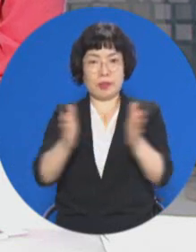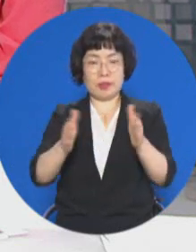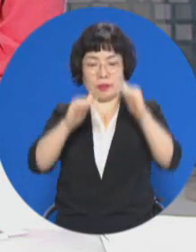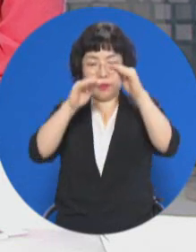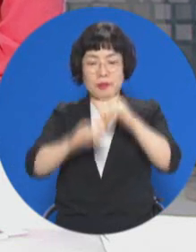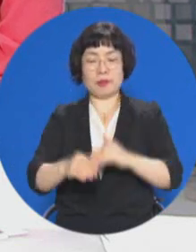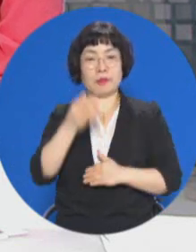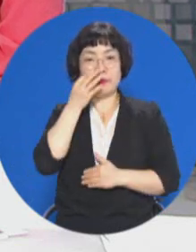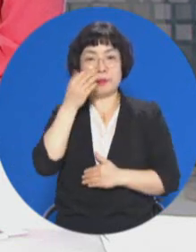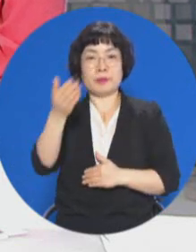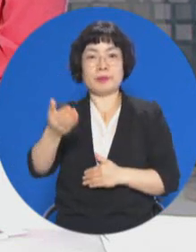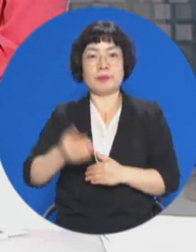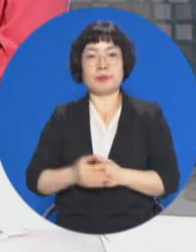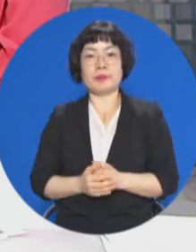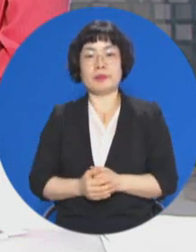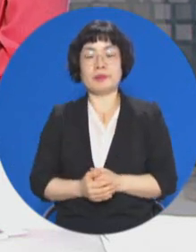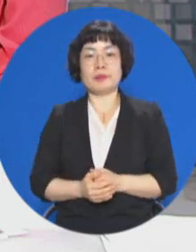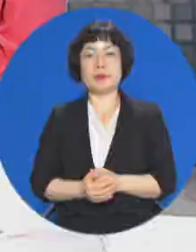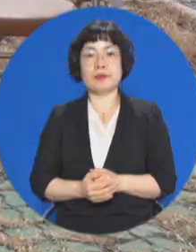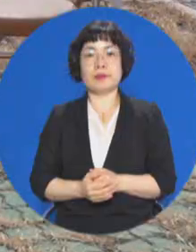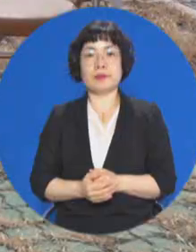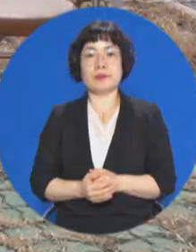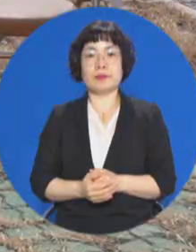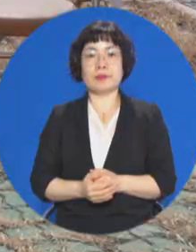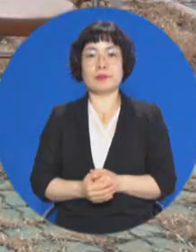김진선 기자가 보도합니다.